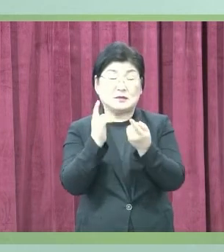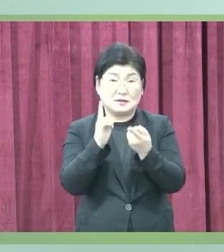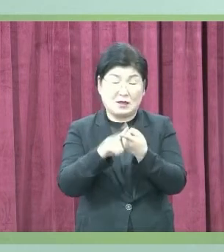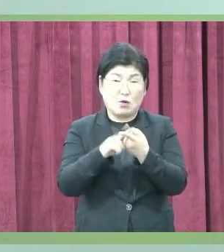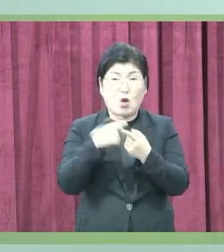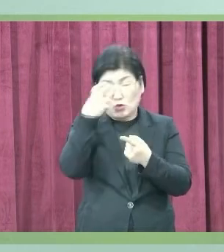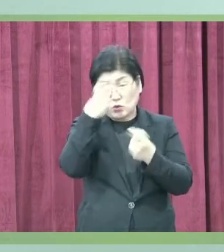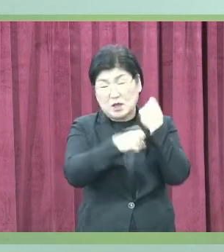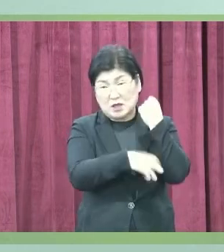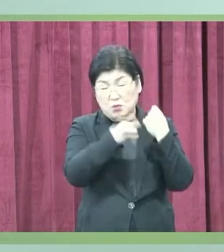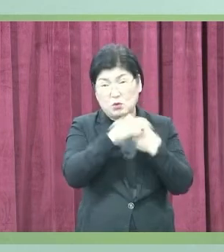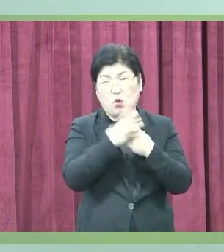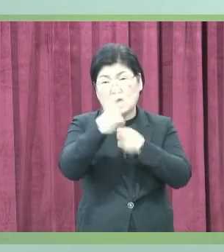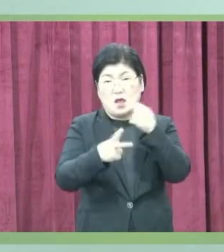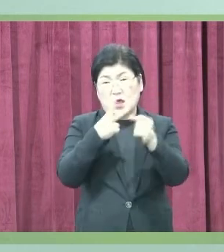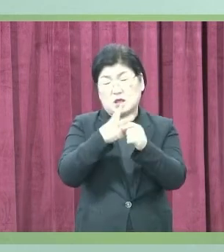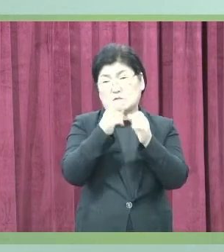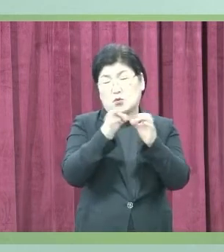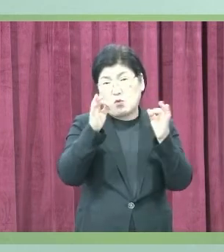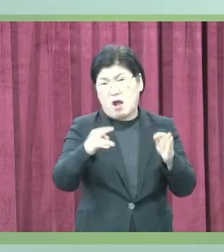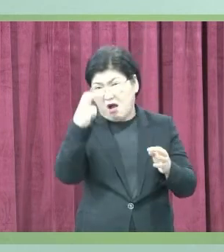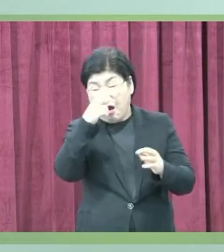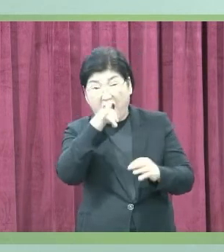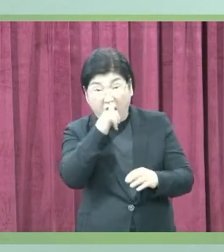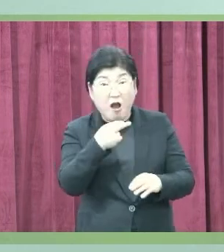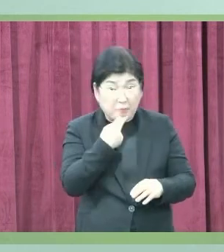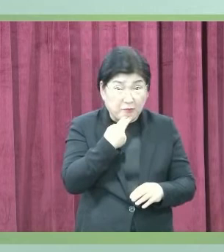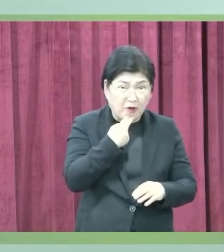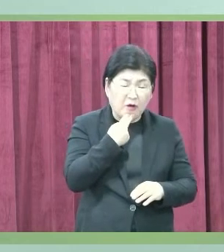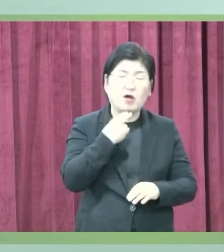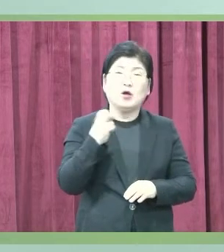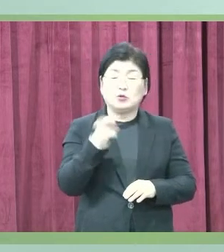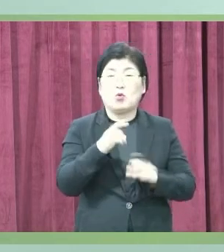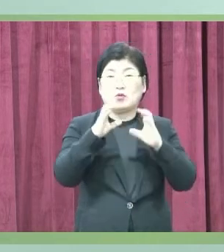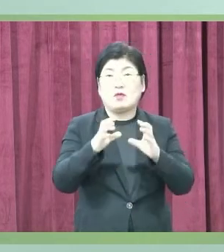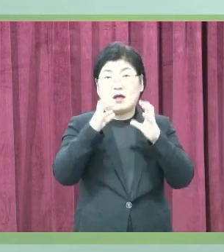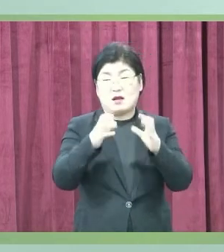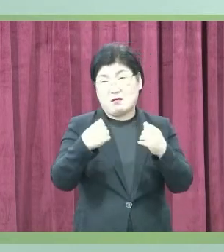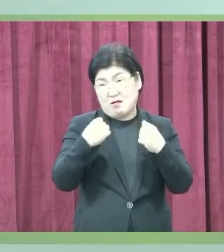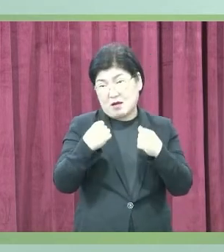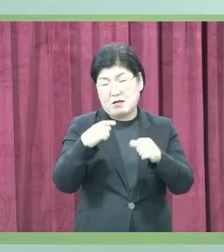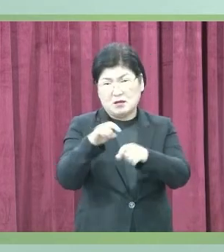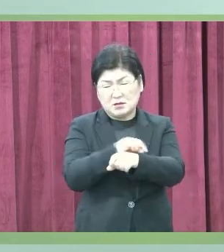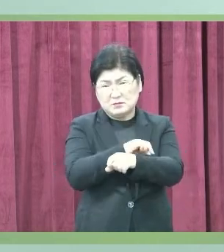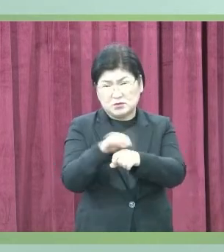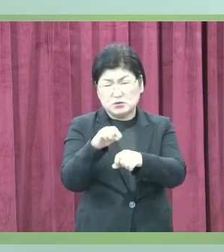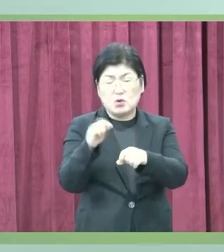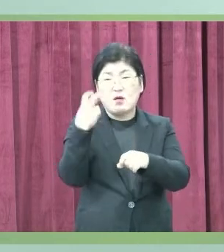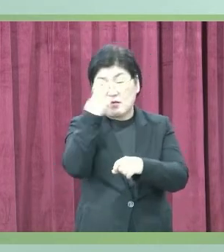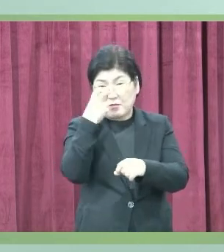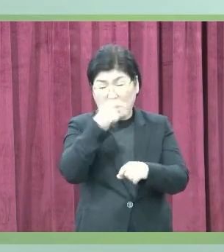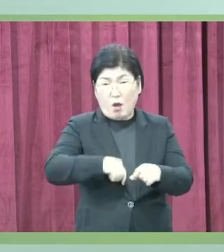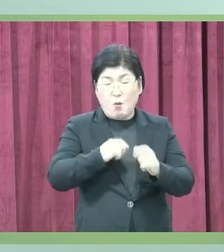기반으로 했고 최근 2년간 검진을 받았는지 유무뿐만 아니라 국가검진이나 특수검진 또